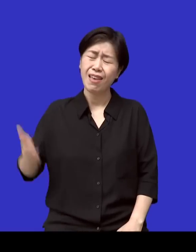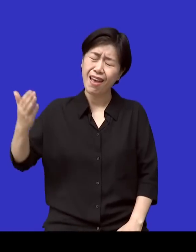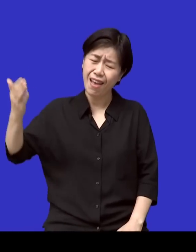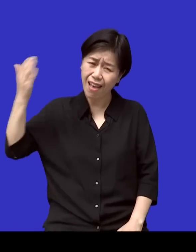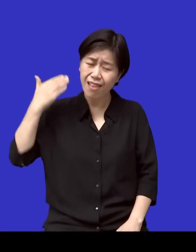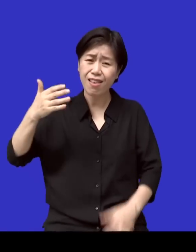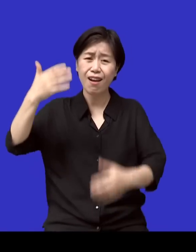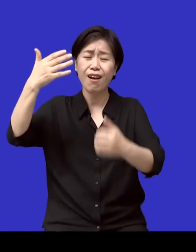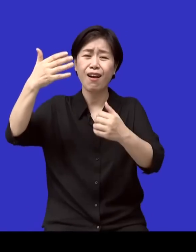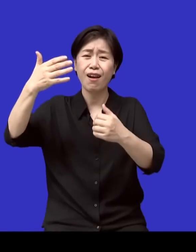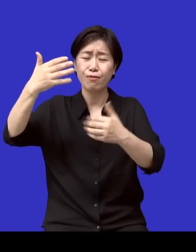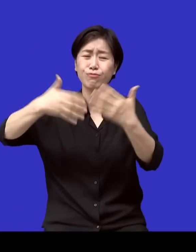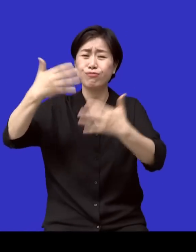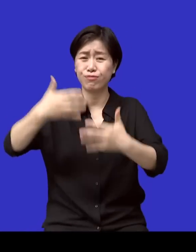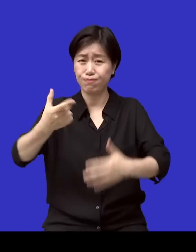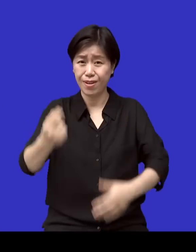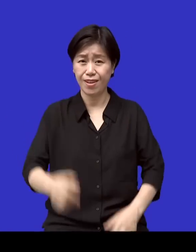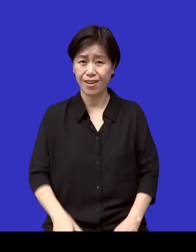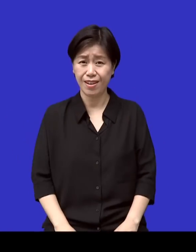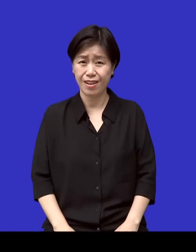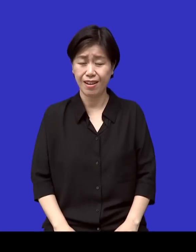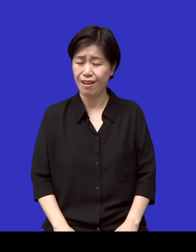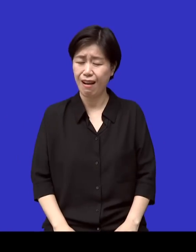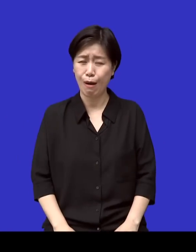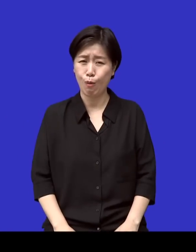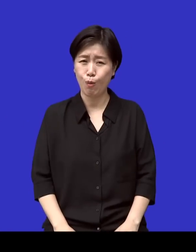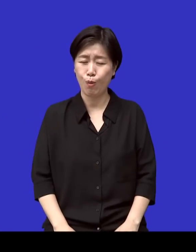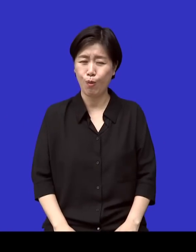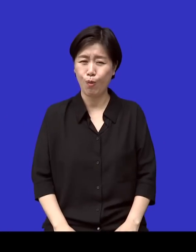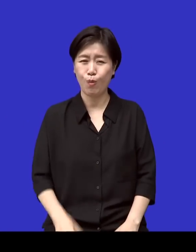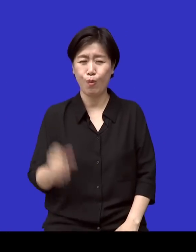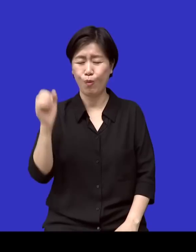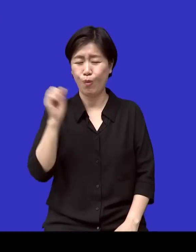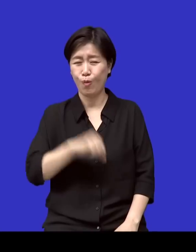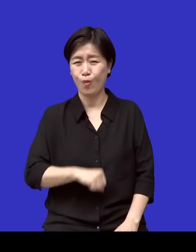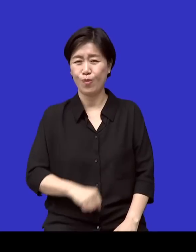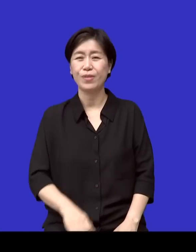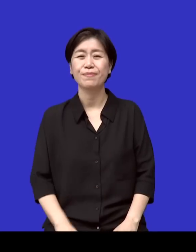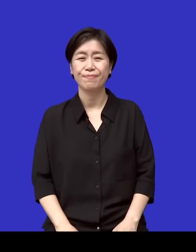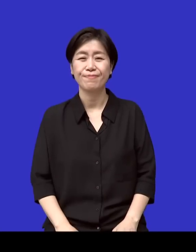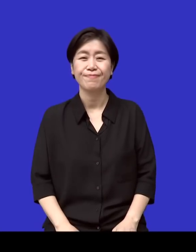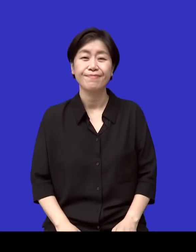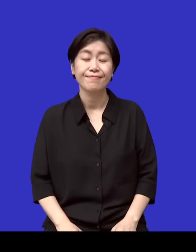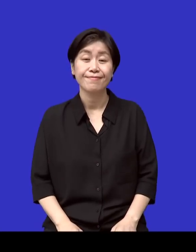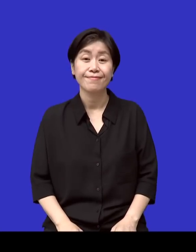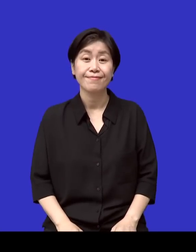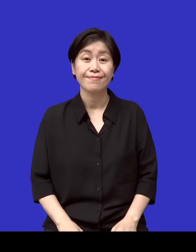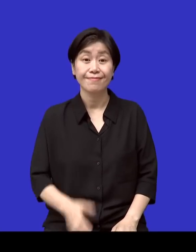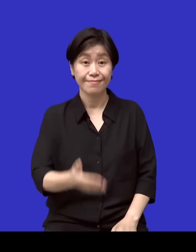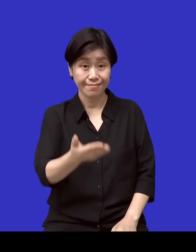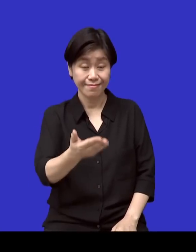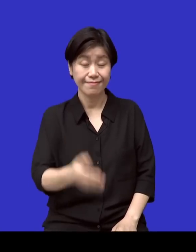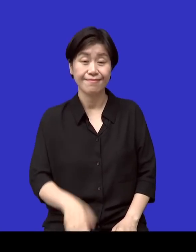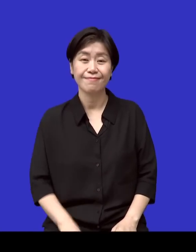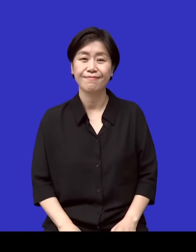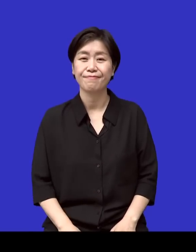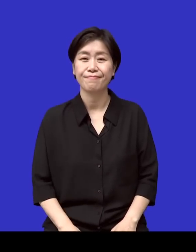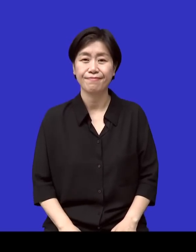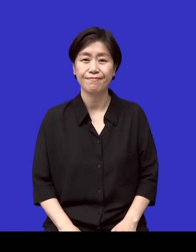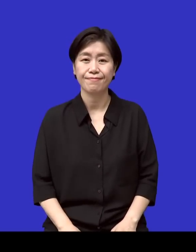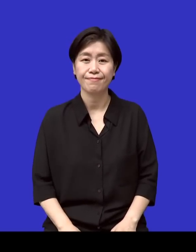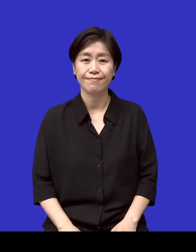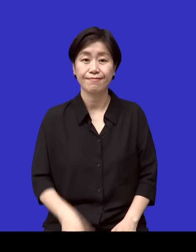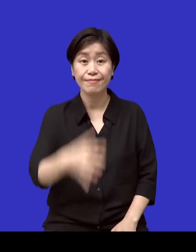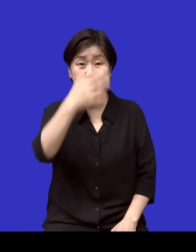와, 오토바이 태어나기도 위에서. 야, 정말 정우성 데뷔 시절 얘기인데. 아니, 소희 선수 이야기하다 보니까 아니,